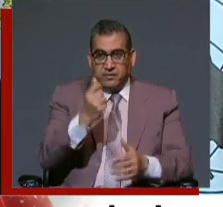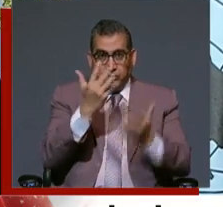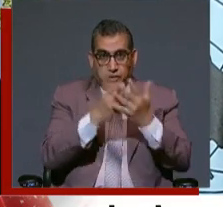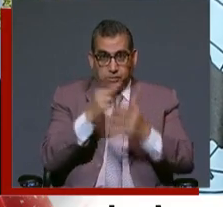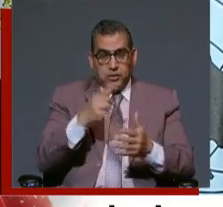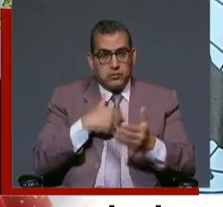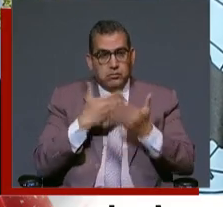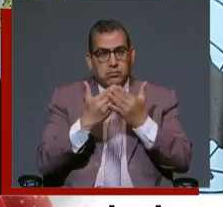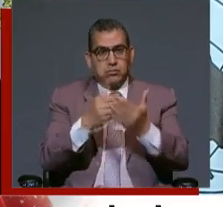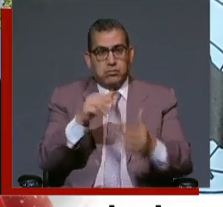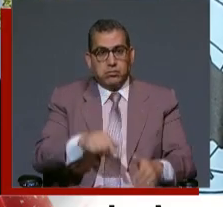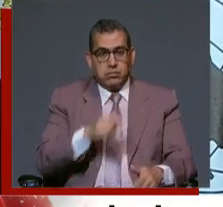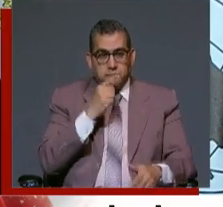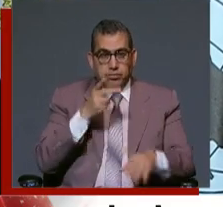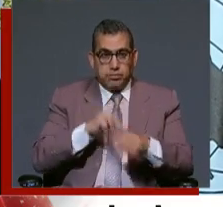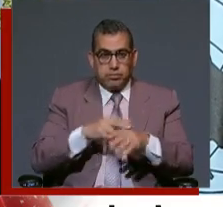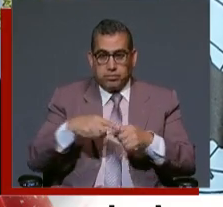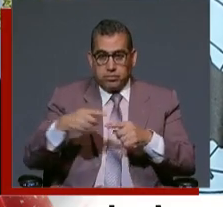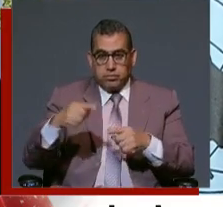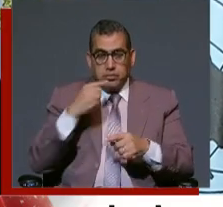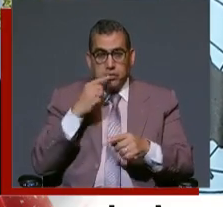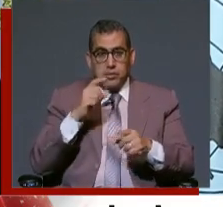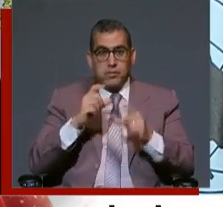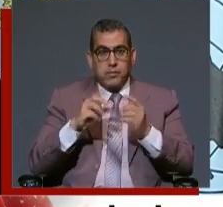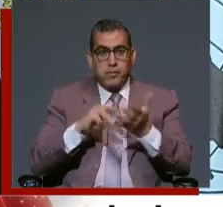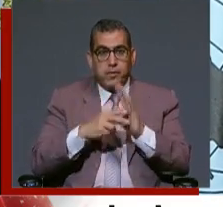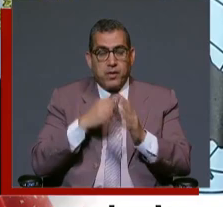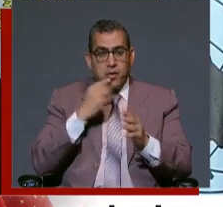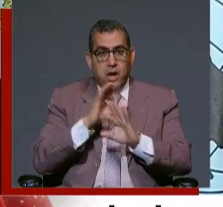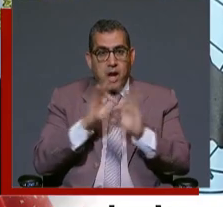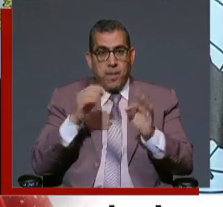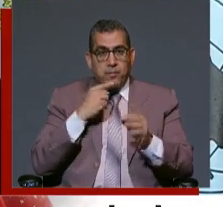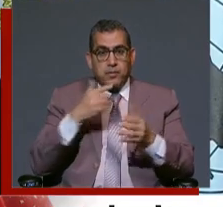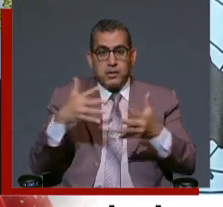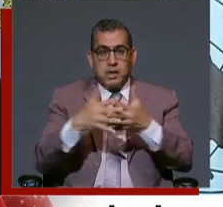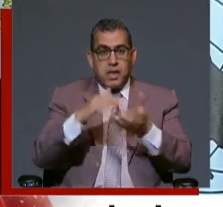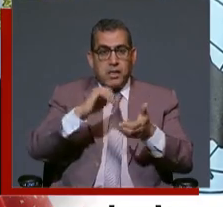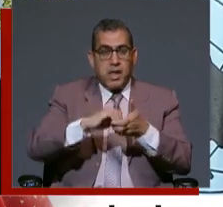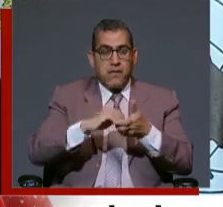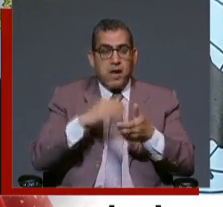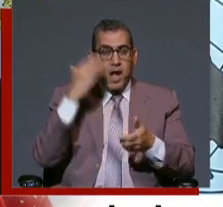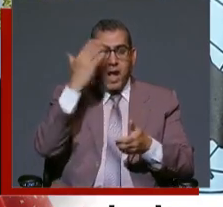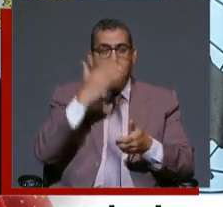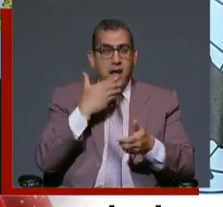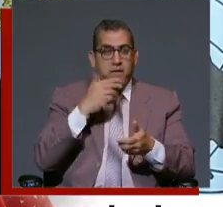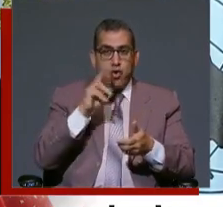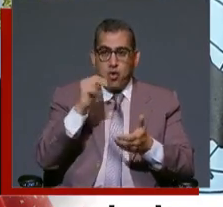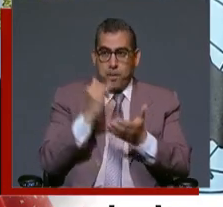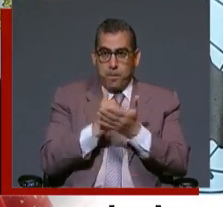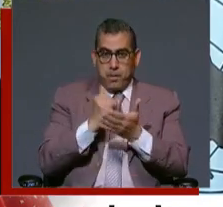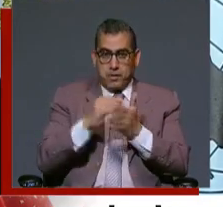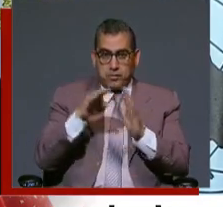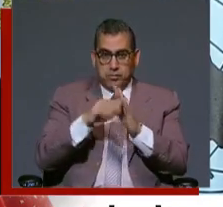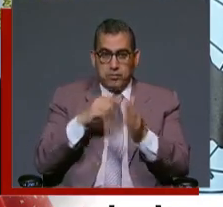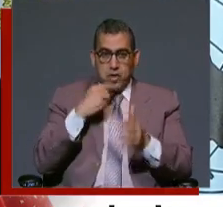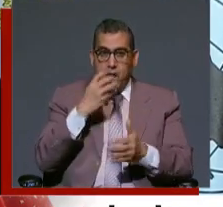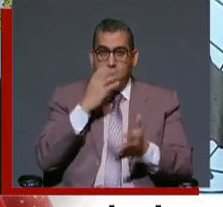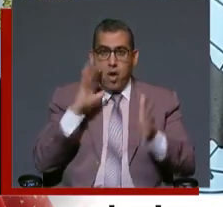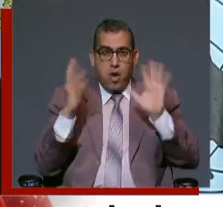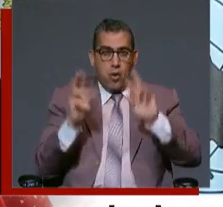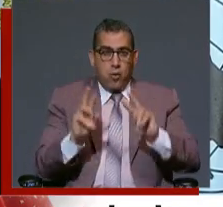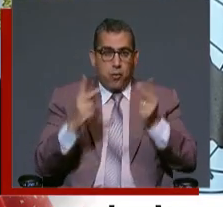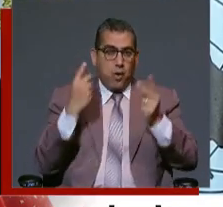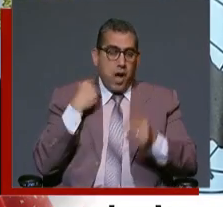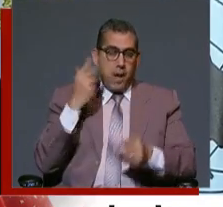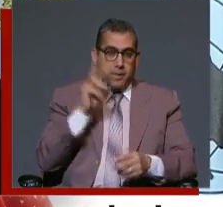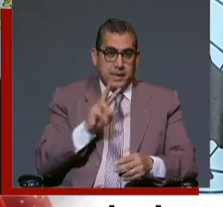جانب آخر، وفي إطار رئاسة مصر لمؤتمر الأطراف الاتفاقية الأمم المتحدة حول تغير المناخ COP27، تم